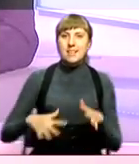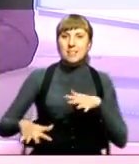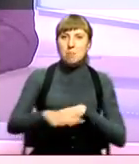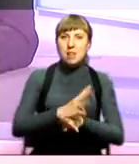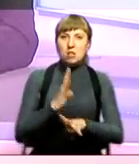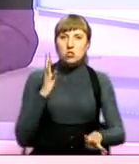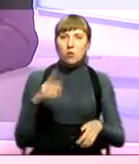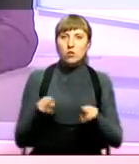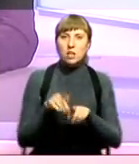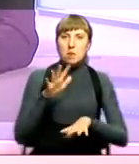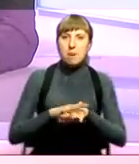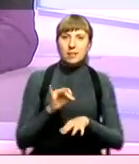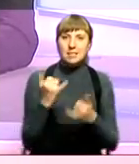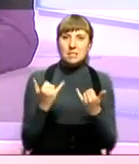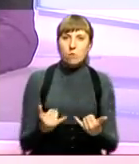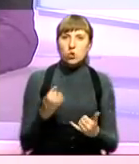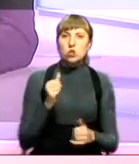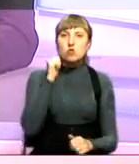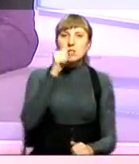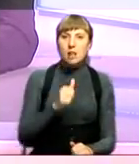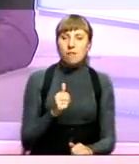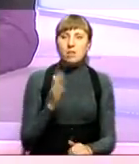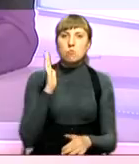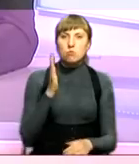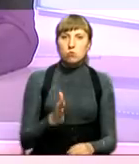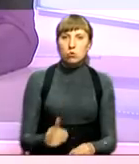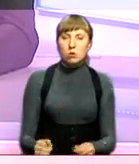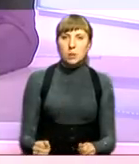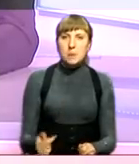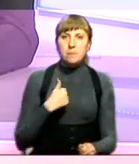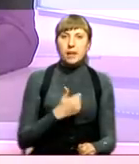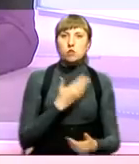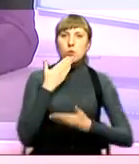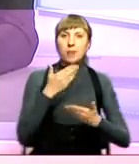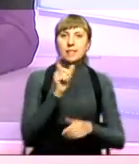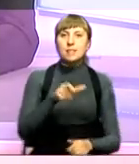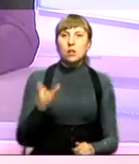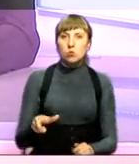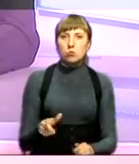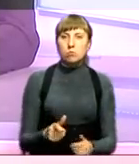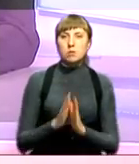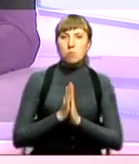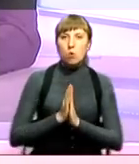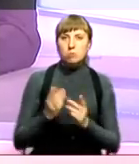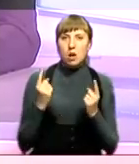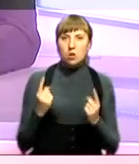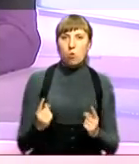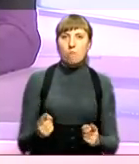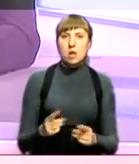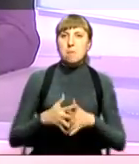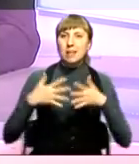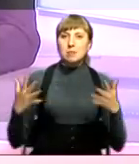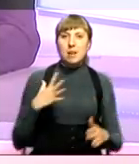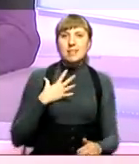таких банков и сегодня, и еще завтра они будут. Я хочу обратиться к людям с огромной просьбой